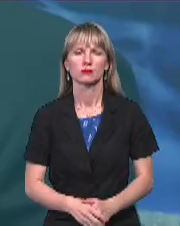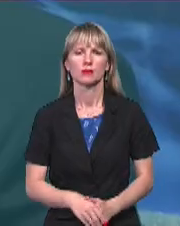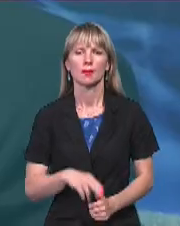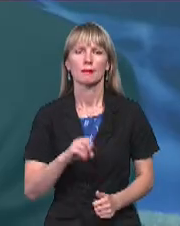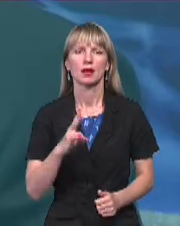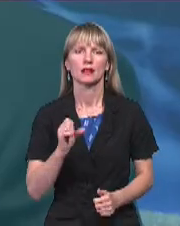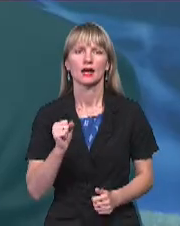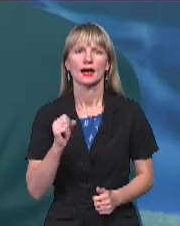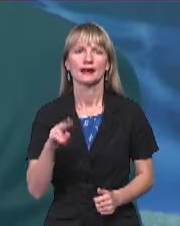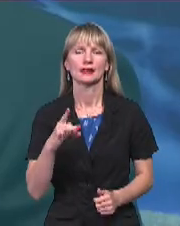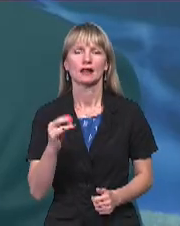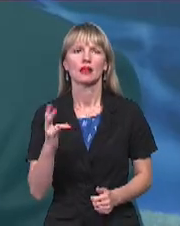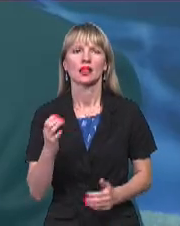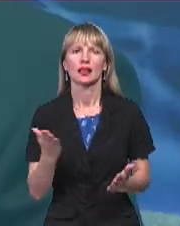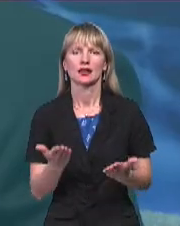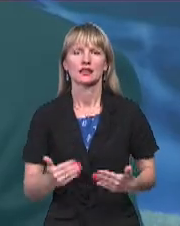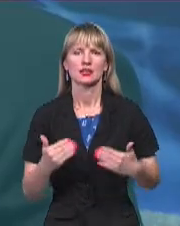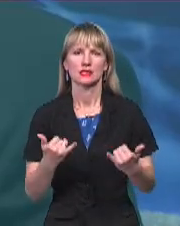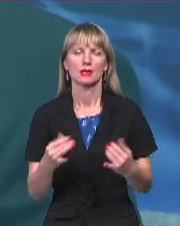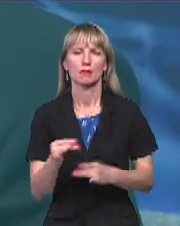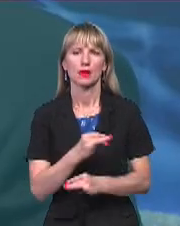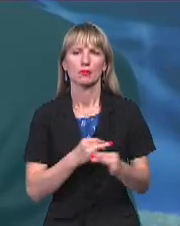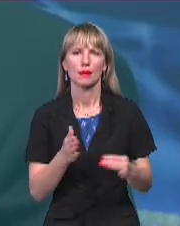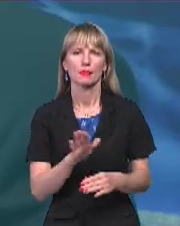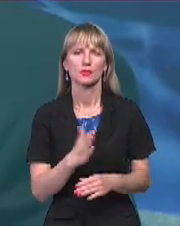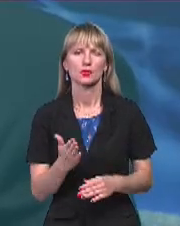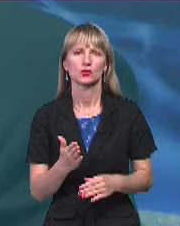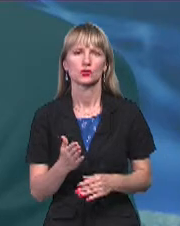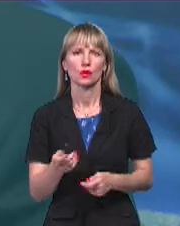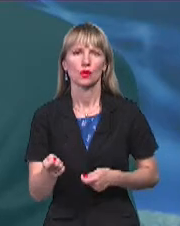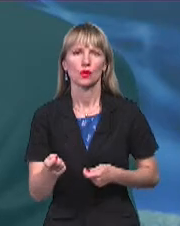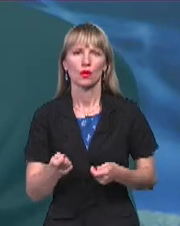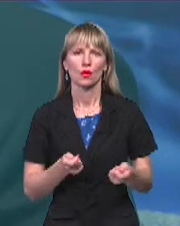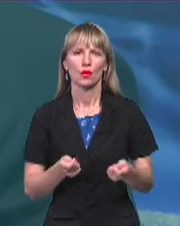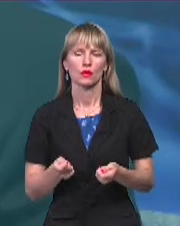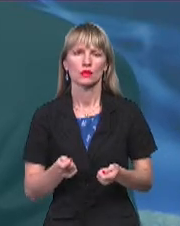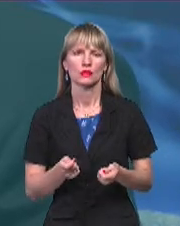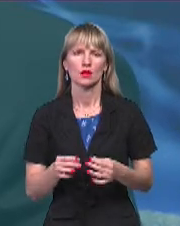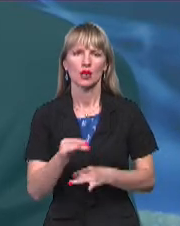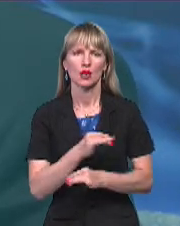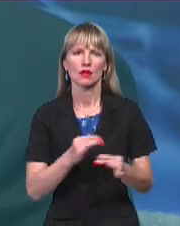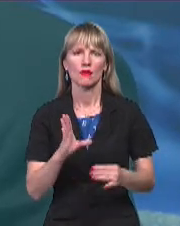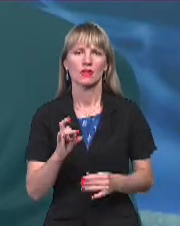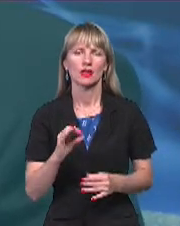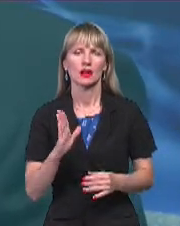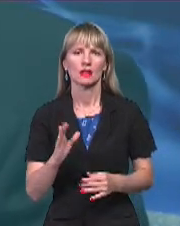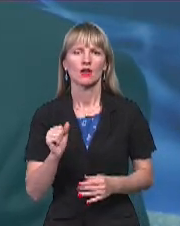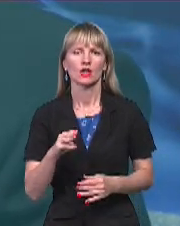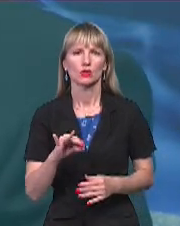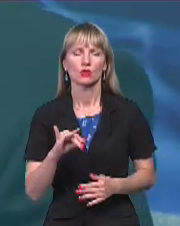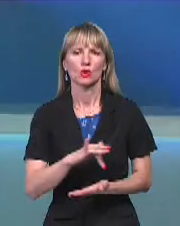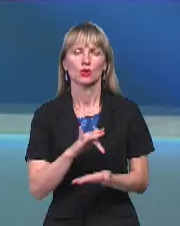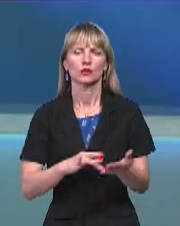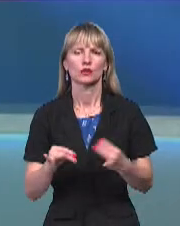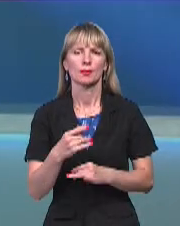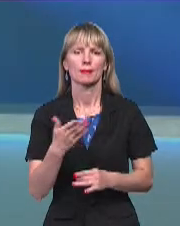Пане Андрію, на якій стадії зараз перемовини між Координаційною радою ветеранів АТО та міськрадою?